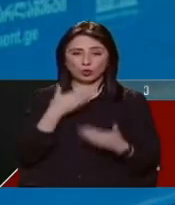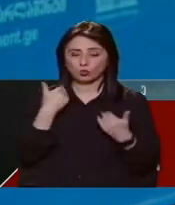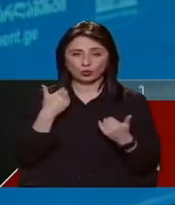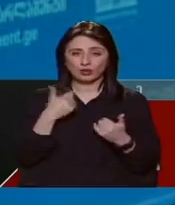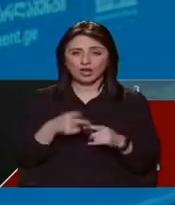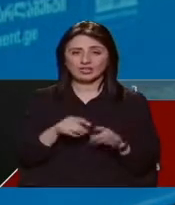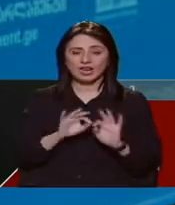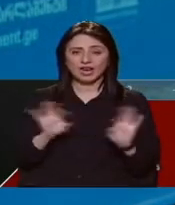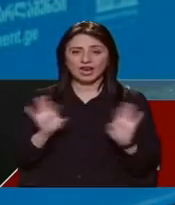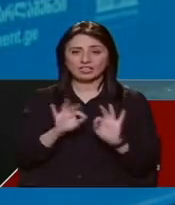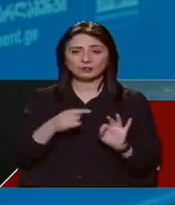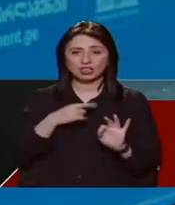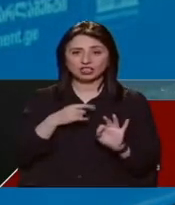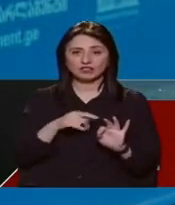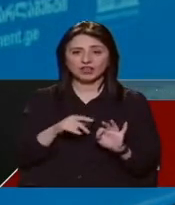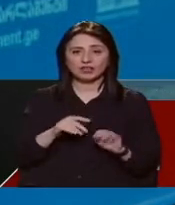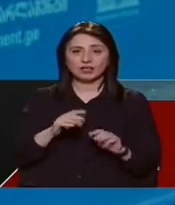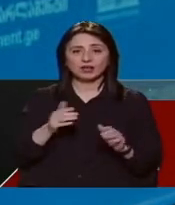და ასეთ განცხადებებზე ჩვენ